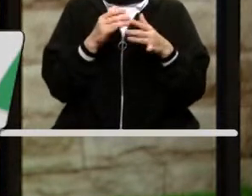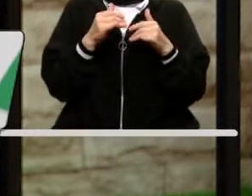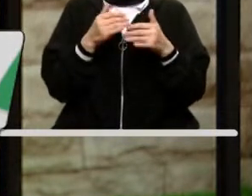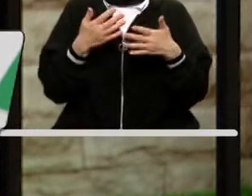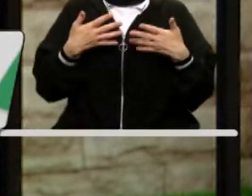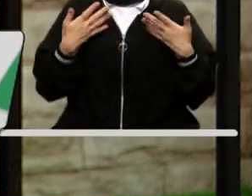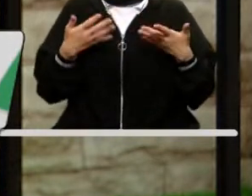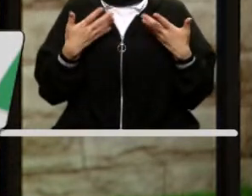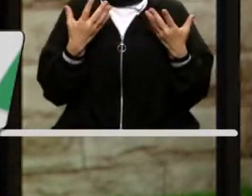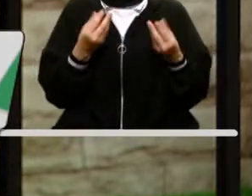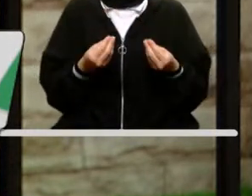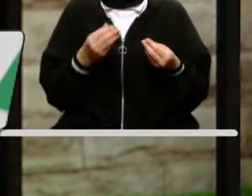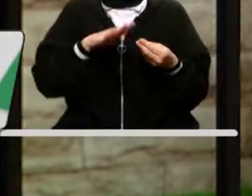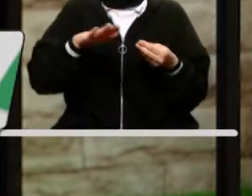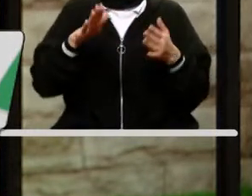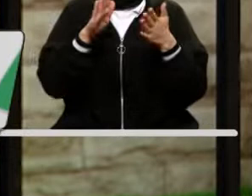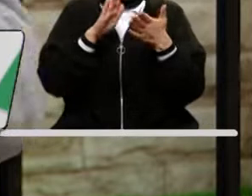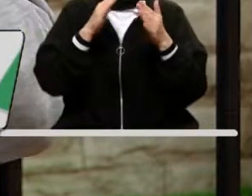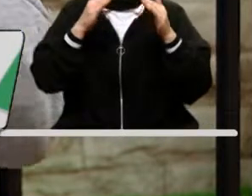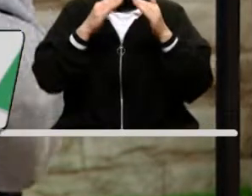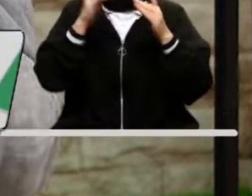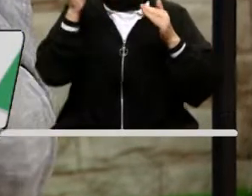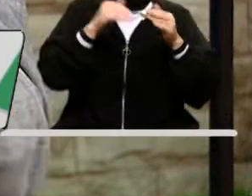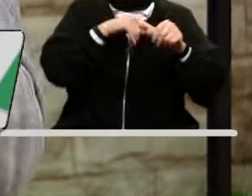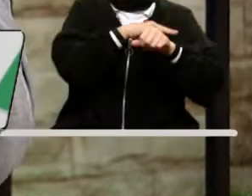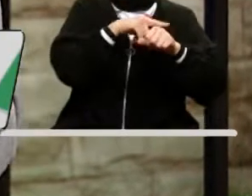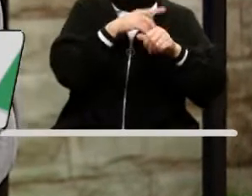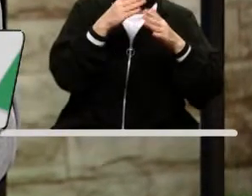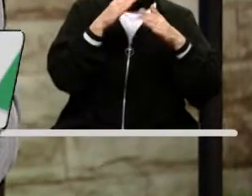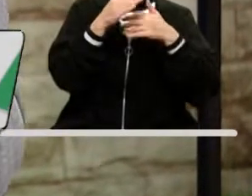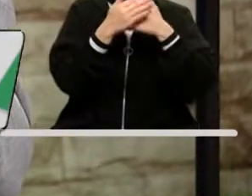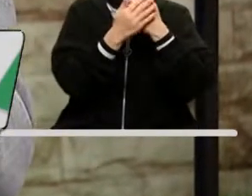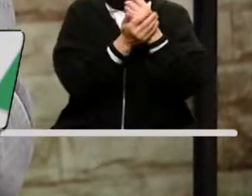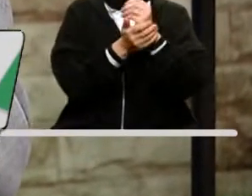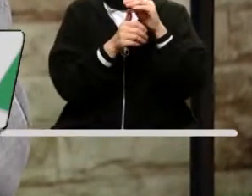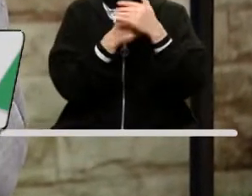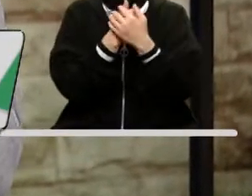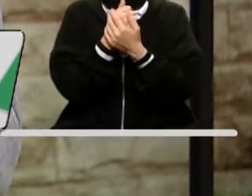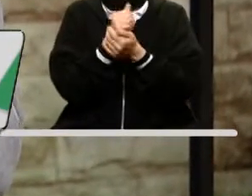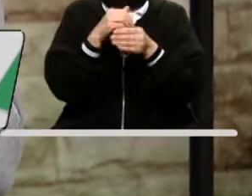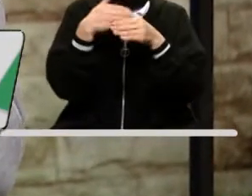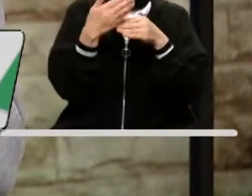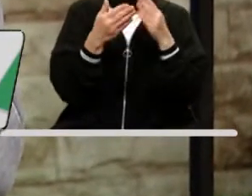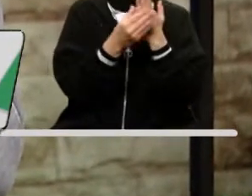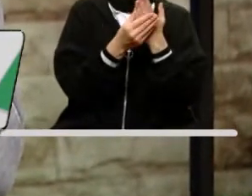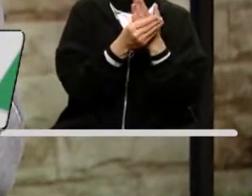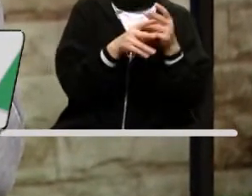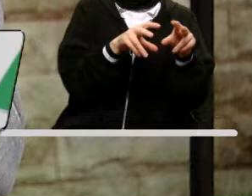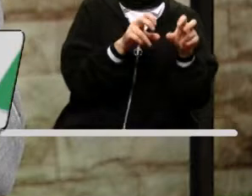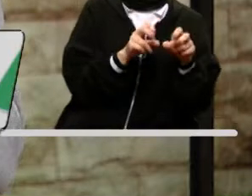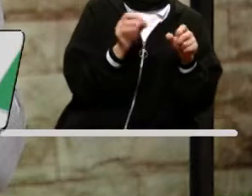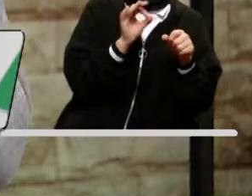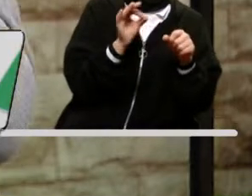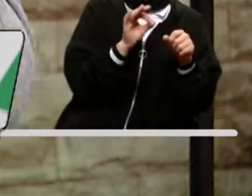ellerini yıkayıp derslerine oturup çalışma ortamının Şimdi dediğinize cevap vereyim. Elbette anne